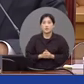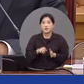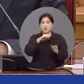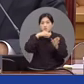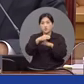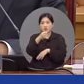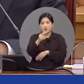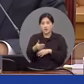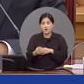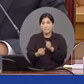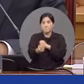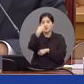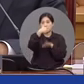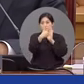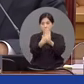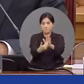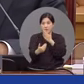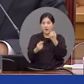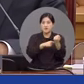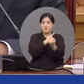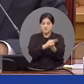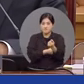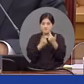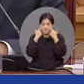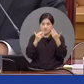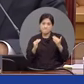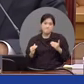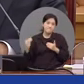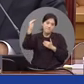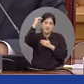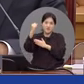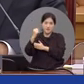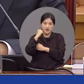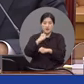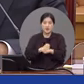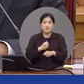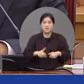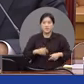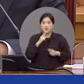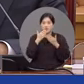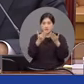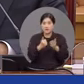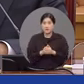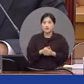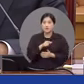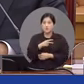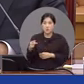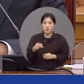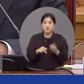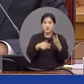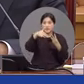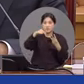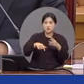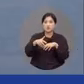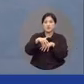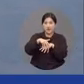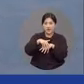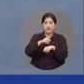북한의 핵과 미사일 위협에 대응할 수 있는 능력을 획기적으로 강화시켜야 된다 하는 말씀을 드립니다. 특히 그것이 3축